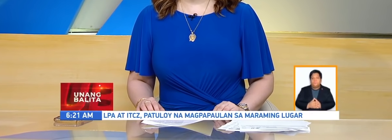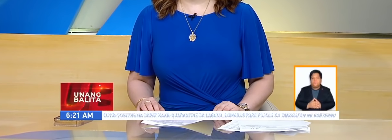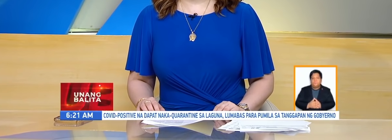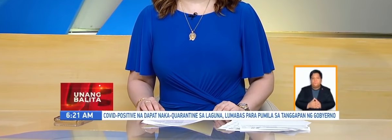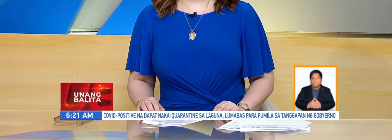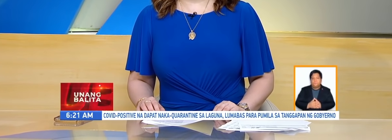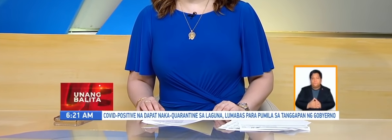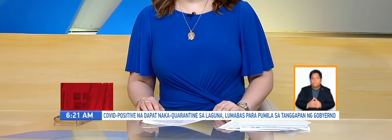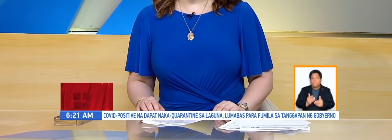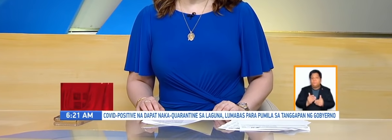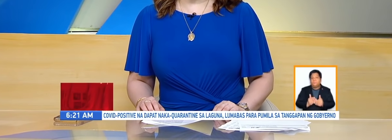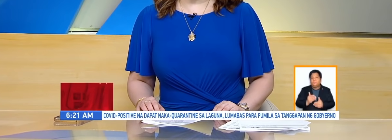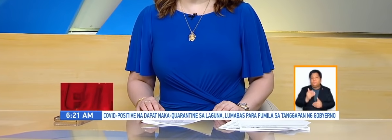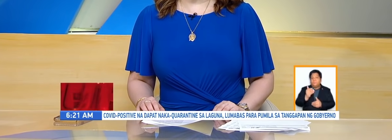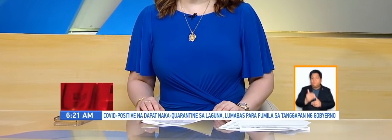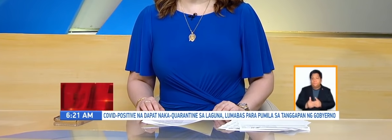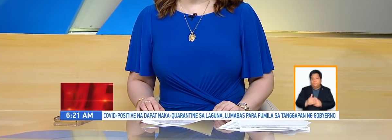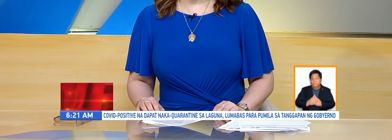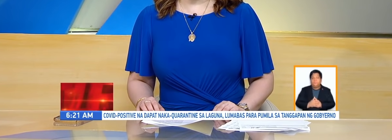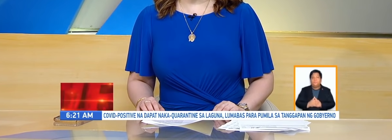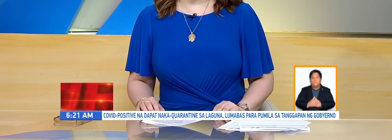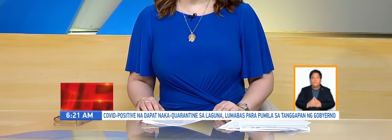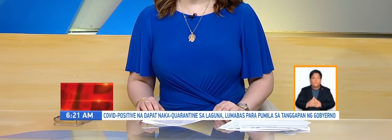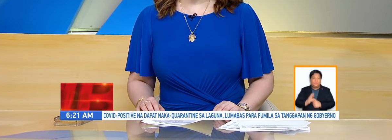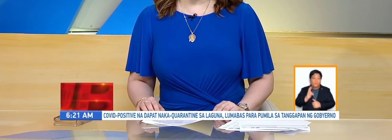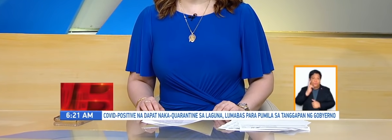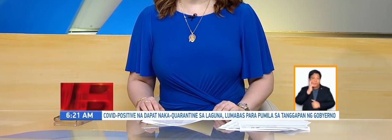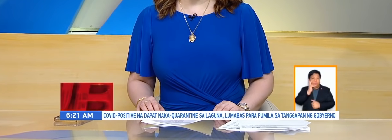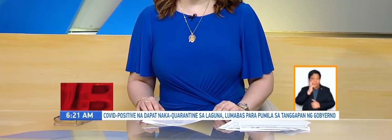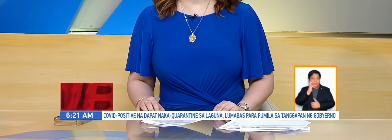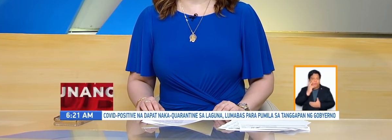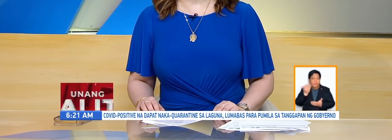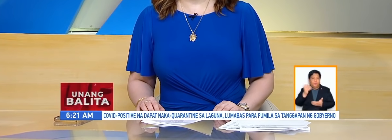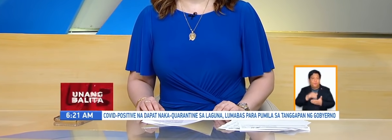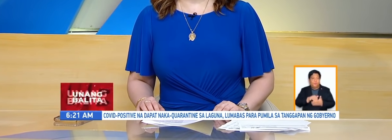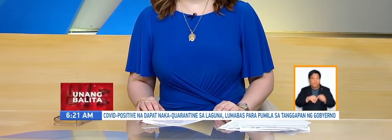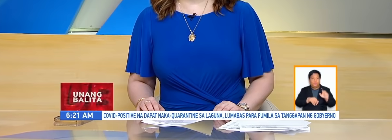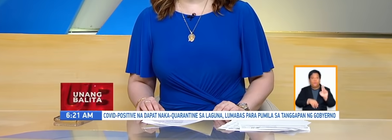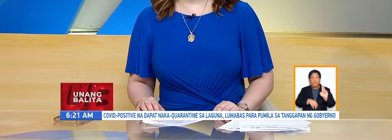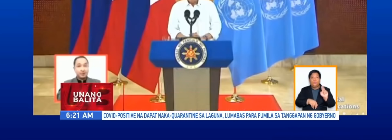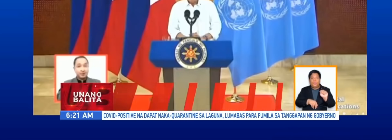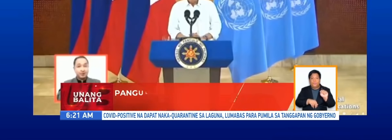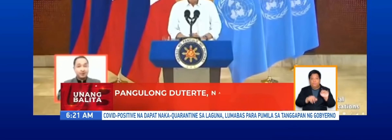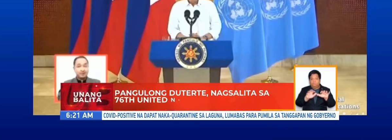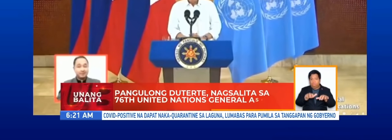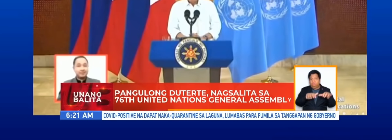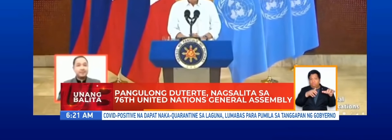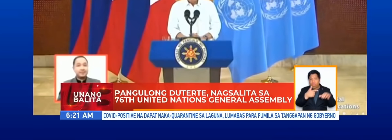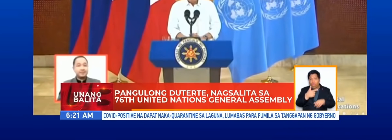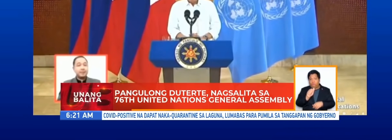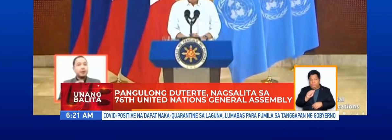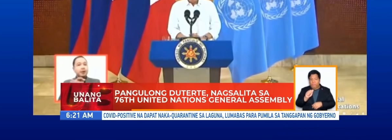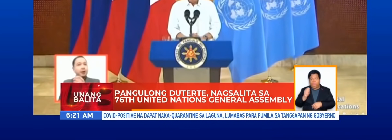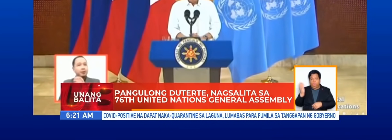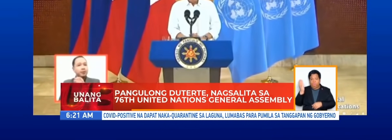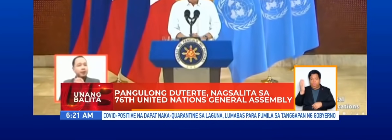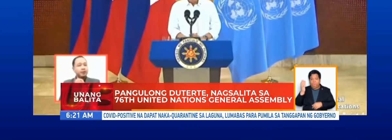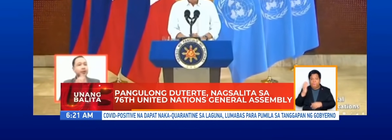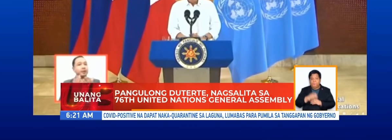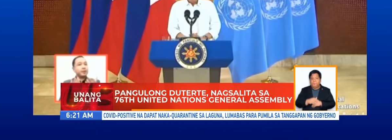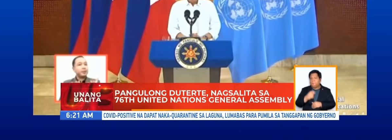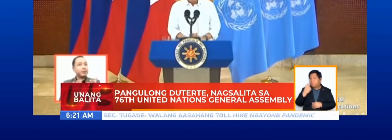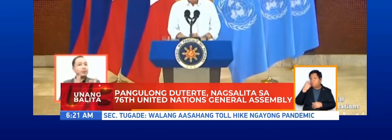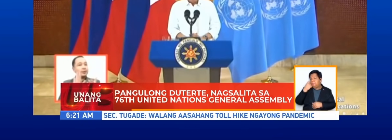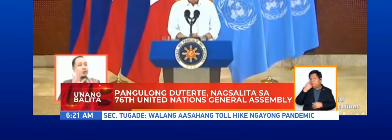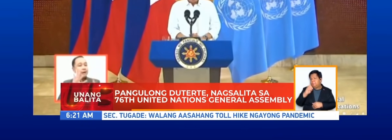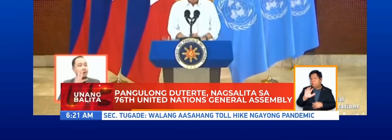Samantala, muli pong nagtalumpati si Pangulong Duterte sa United Nations General Assembly. Kaninang pasado alas 5 ng madaling araw, nagsalita ang Pangulo